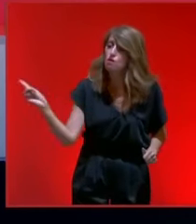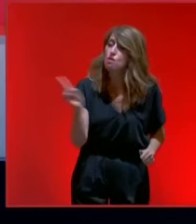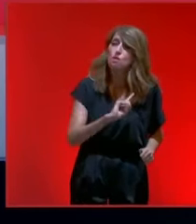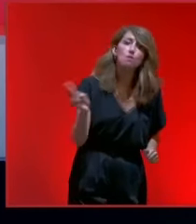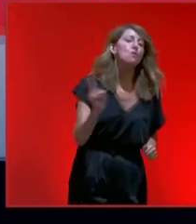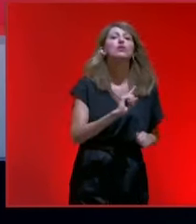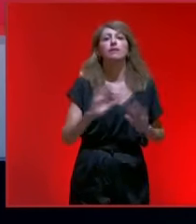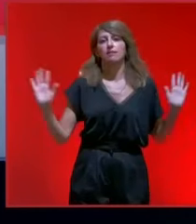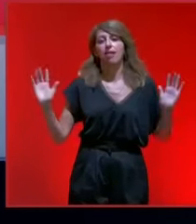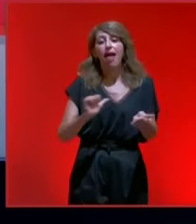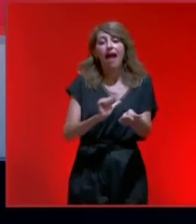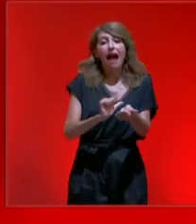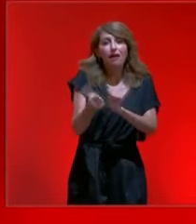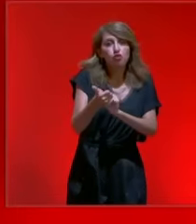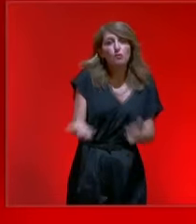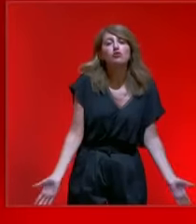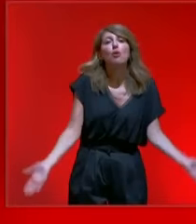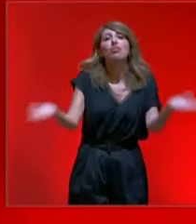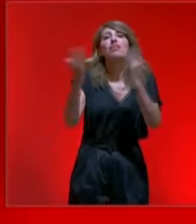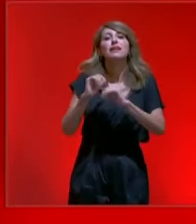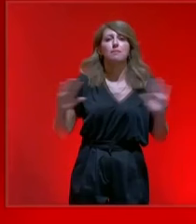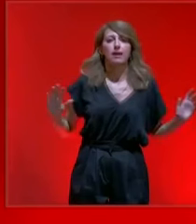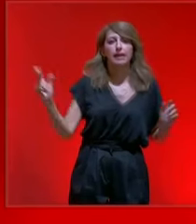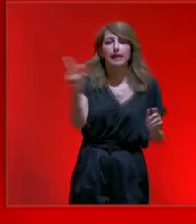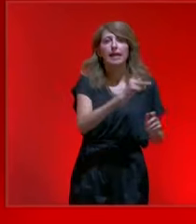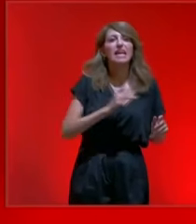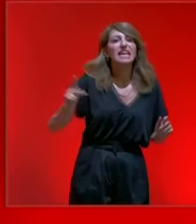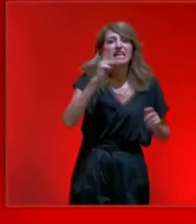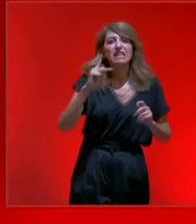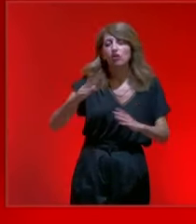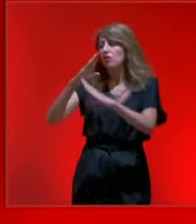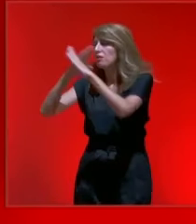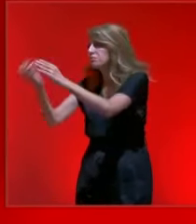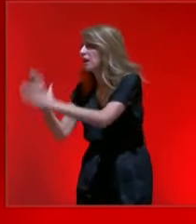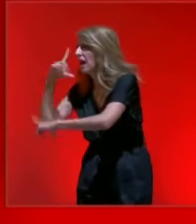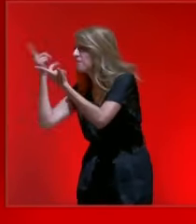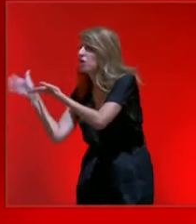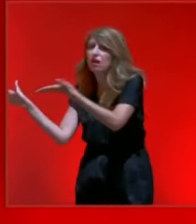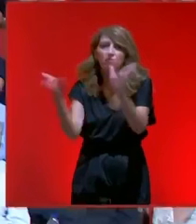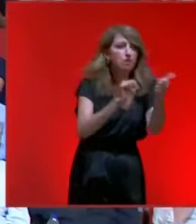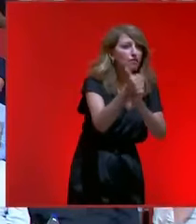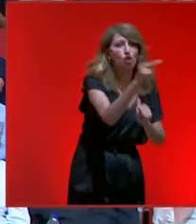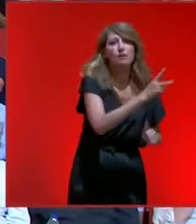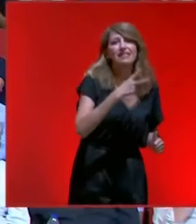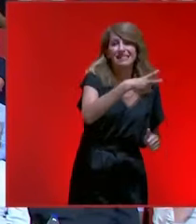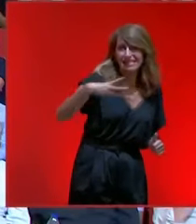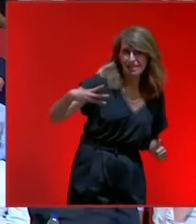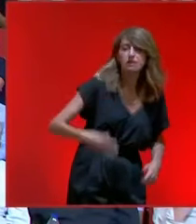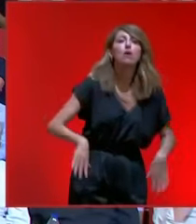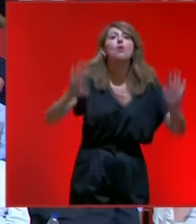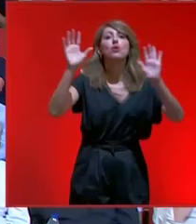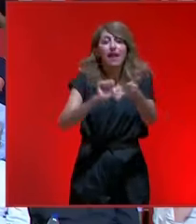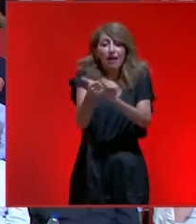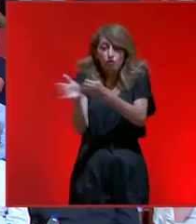εκρεμές. Δεν υπάρχει όριμο φρούτο. Για να γίνουμε εμείς η ανταγωνιστική